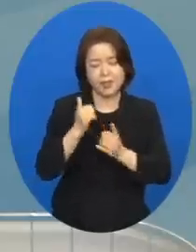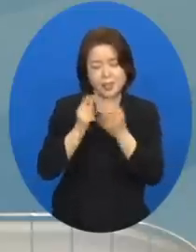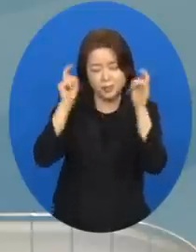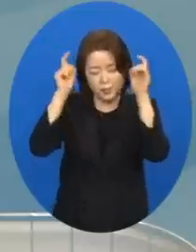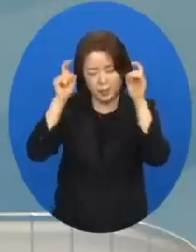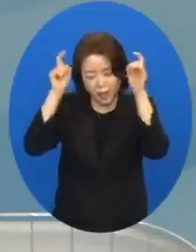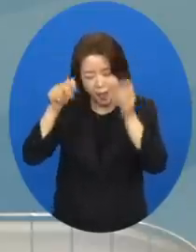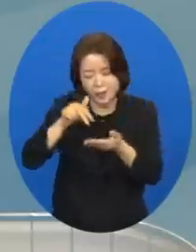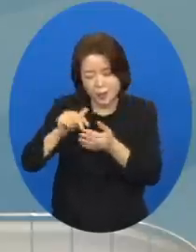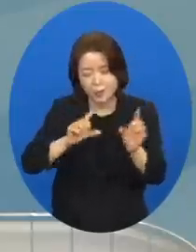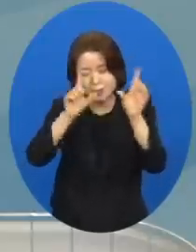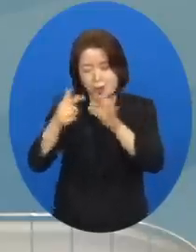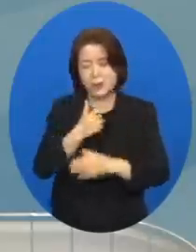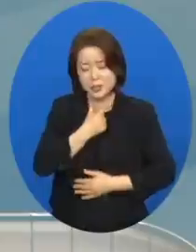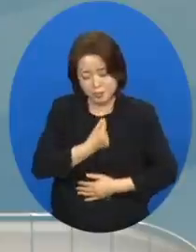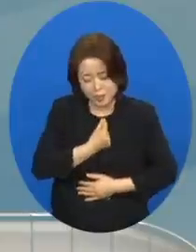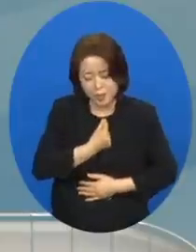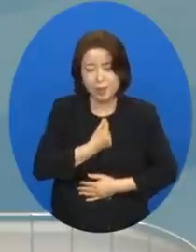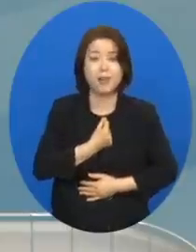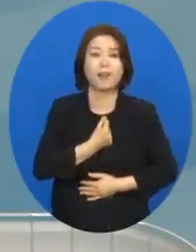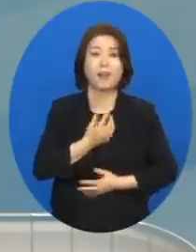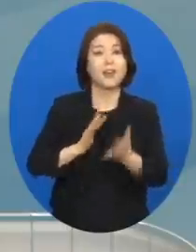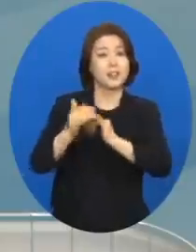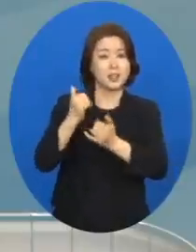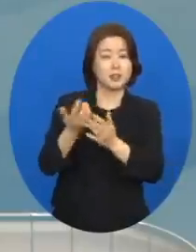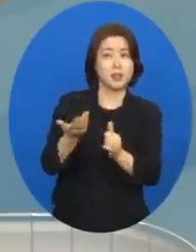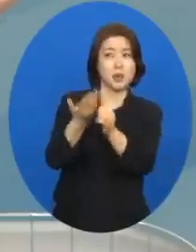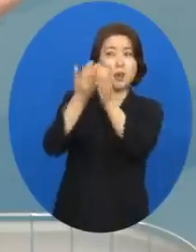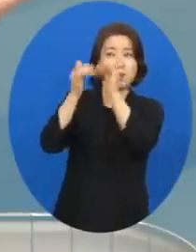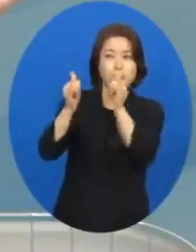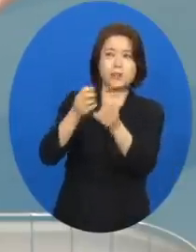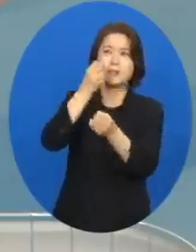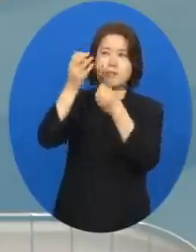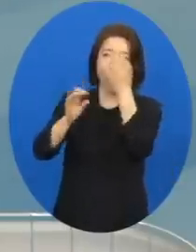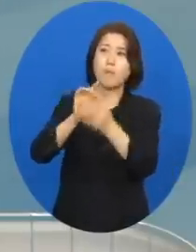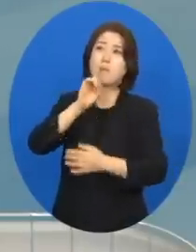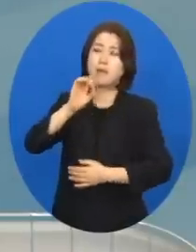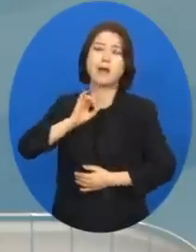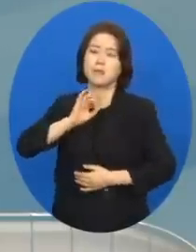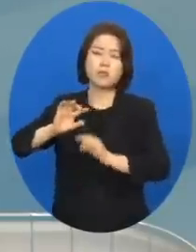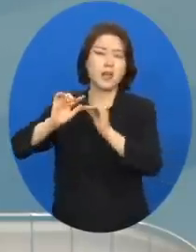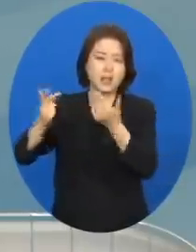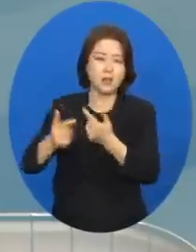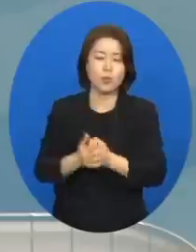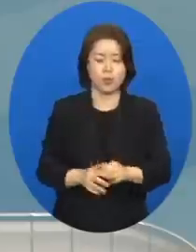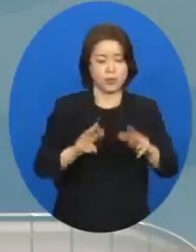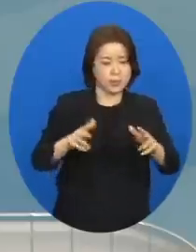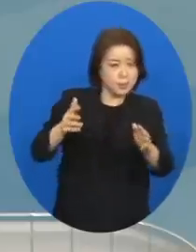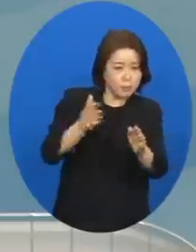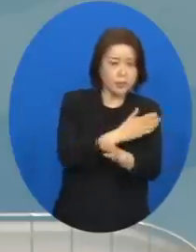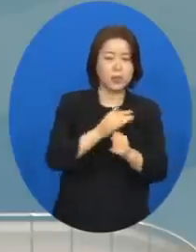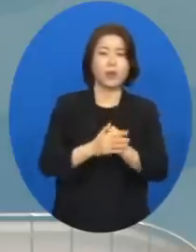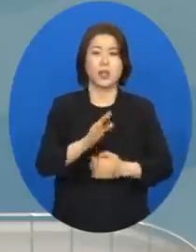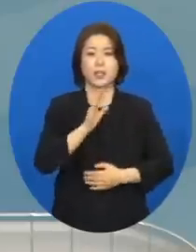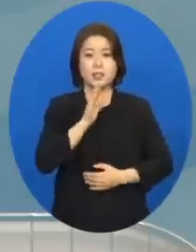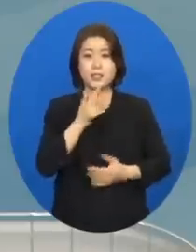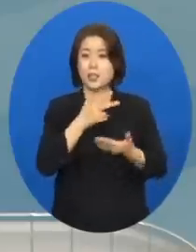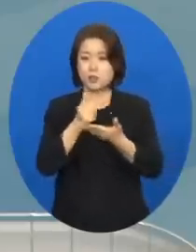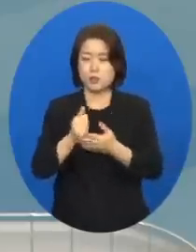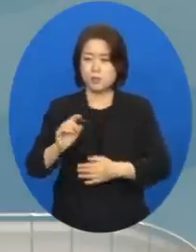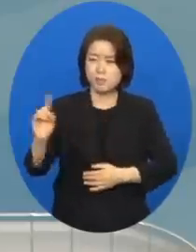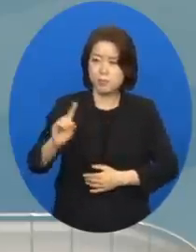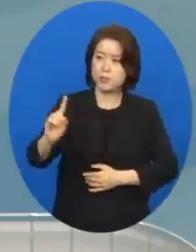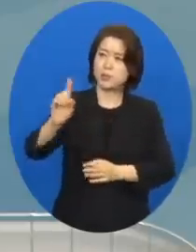양으로 살아보겠습니다. 예수님이 내 목자라고 고백만 하지 않고 이제부터 정말 주님이